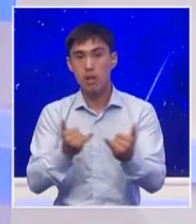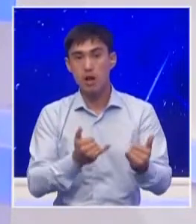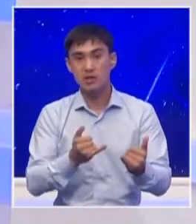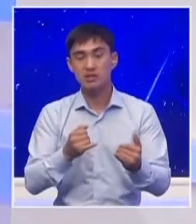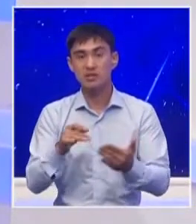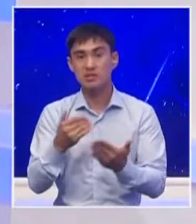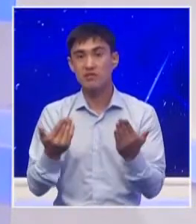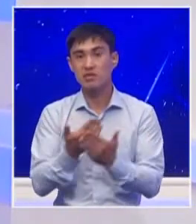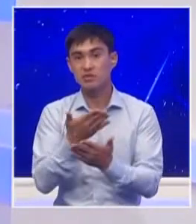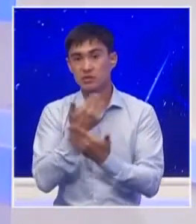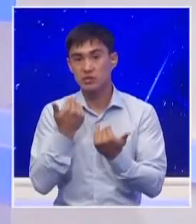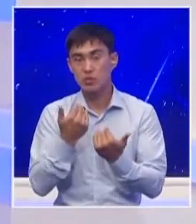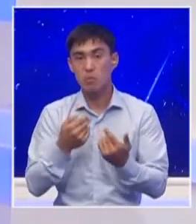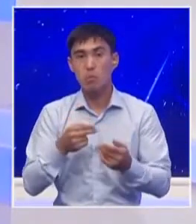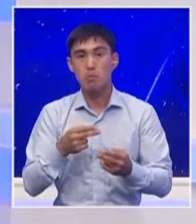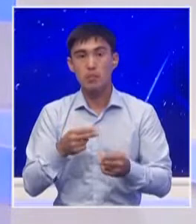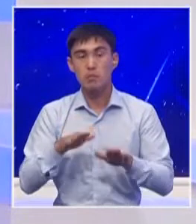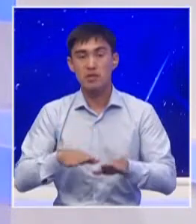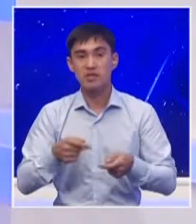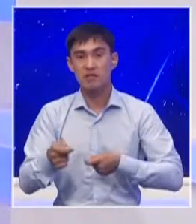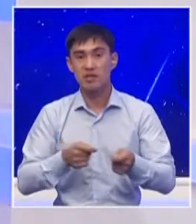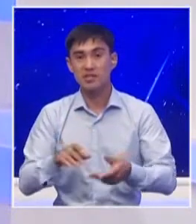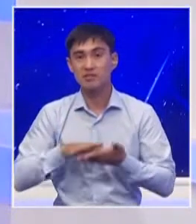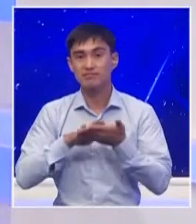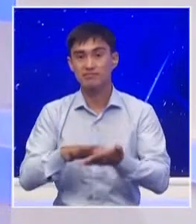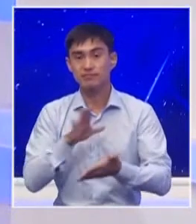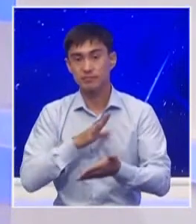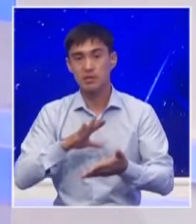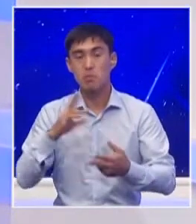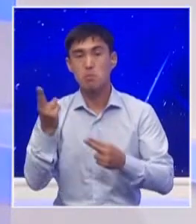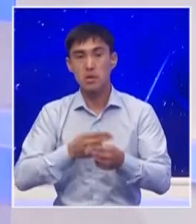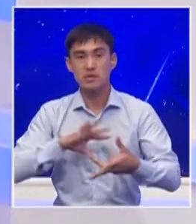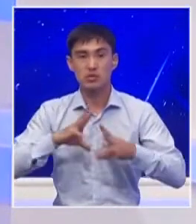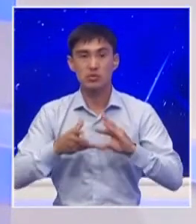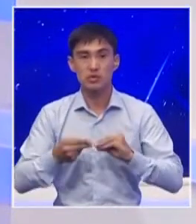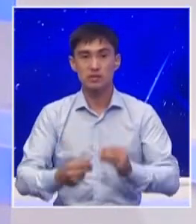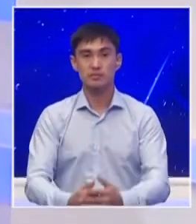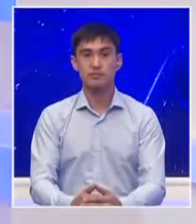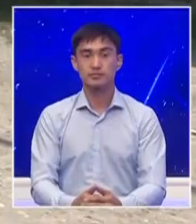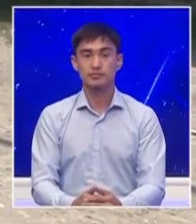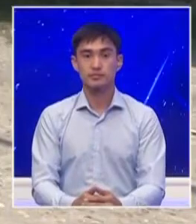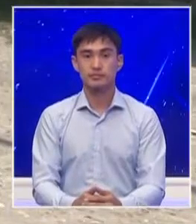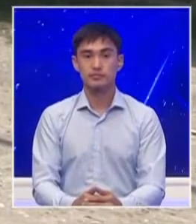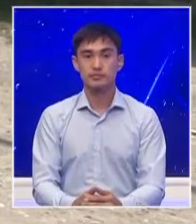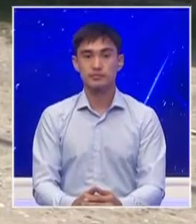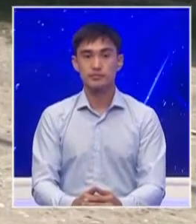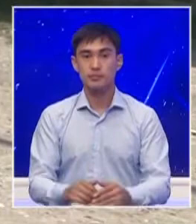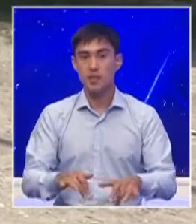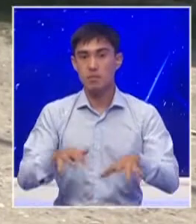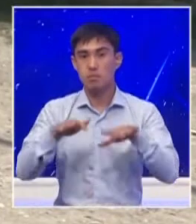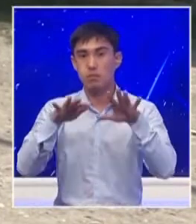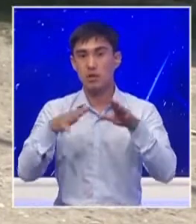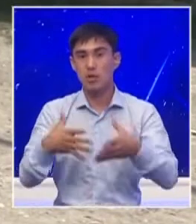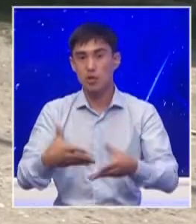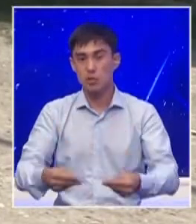раз поднимали вопрос перед местными властями но безрезультатно отмечают сельчане и пыль непроходимые